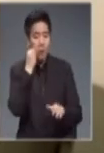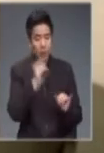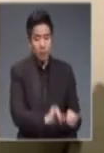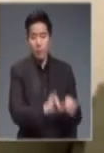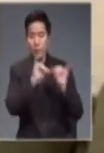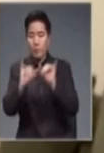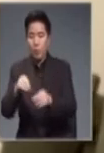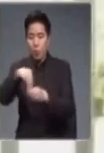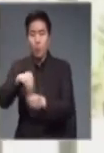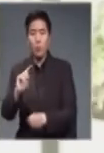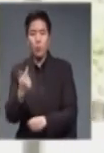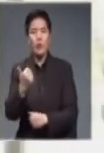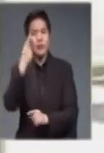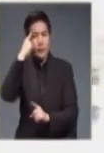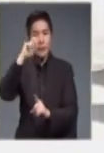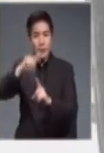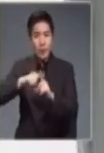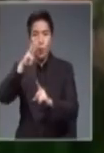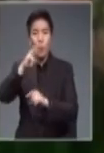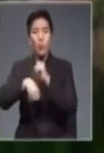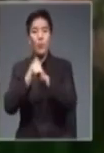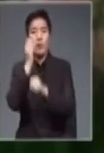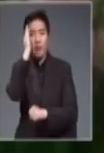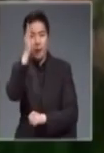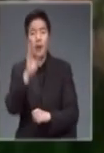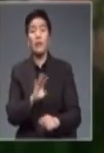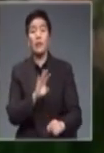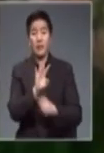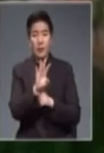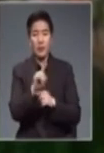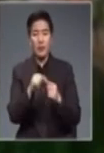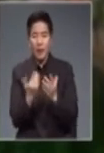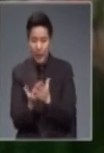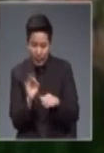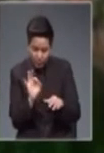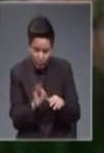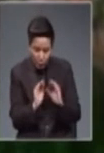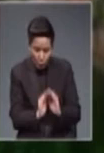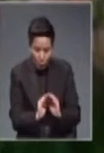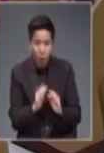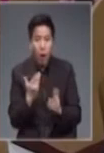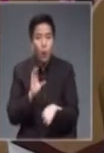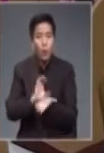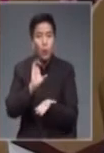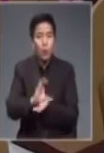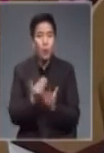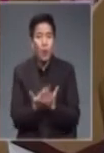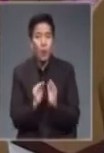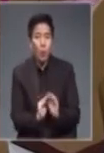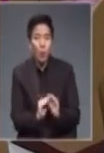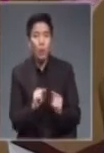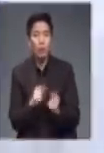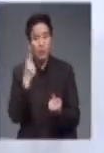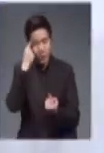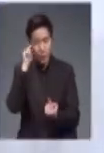นาสวนผสมลดการทำนาปลังแล้วมาปลูกพืชชนิดอื่นๆที่มีมูลค่าทางเศรษฐกิจมากขึ้นหรือการใช้ที่ดินให้เกิดประโ